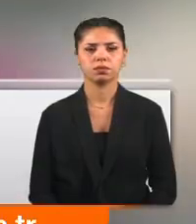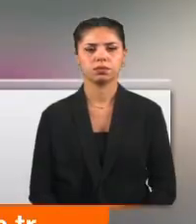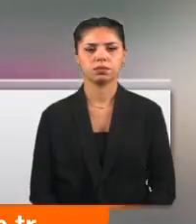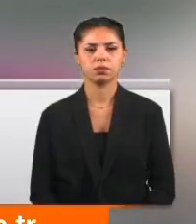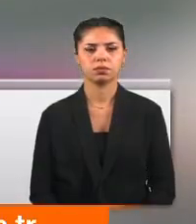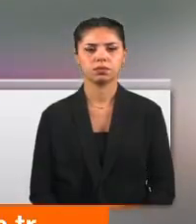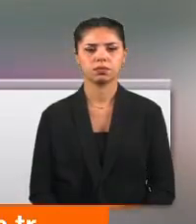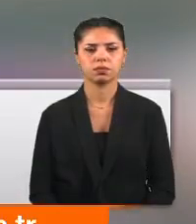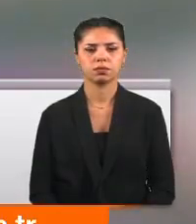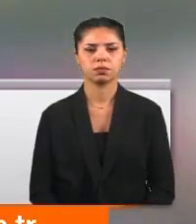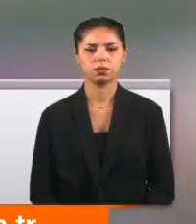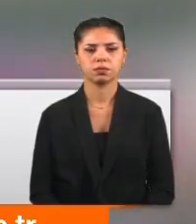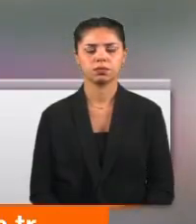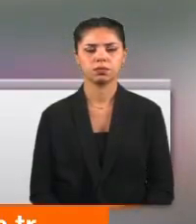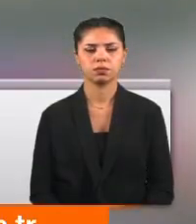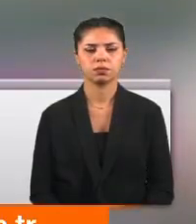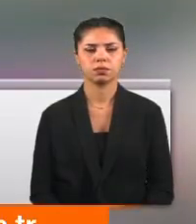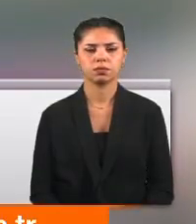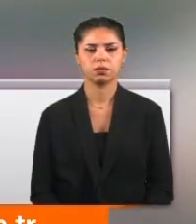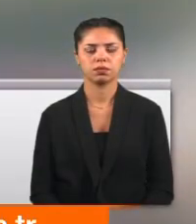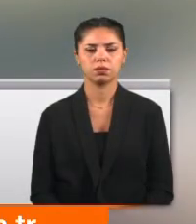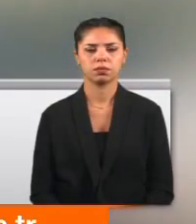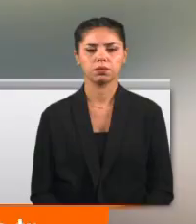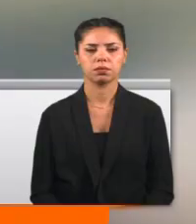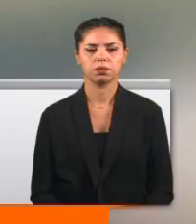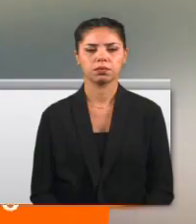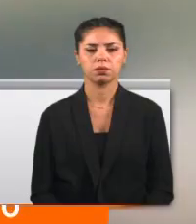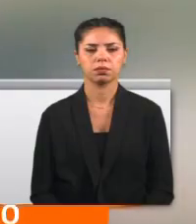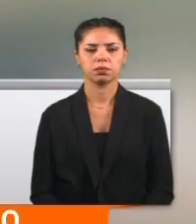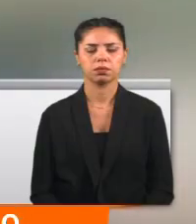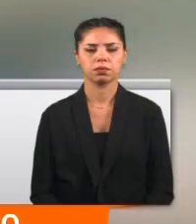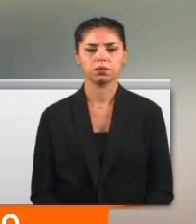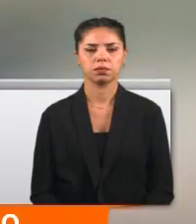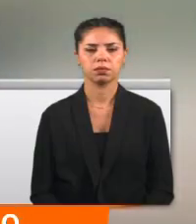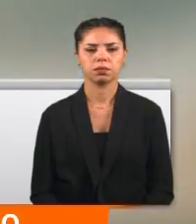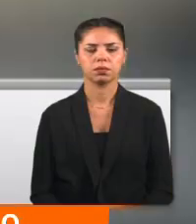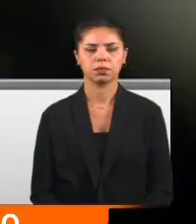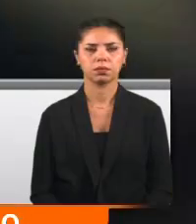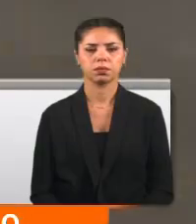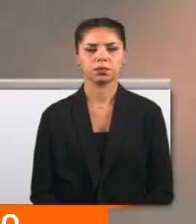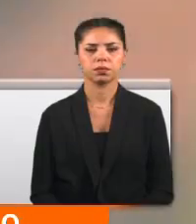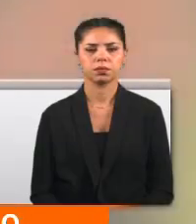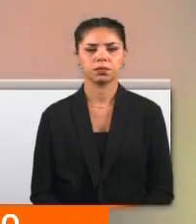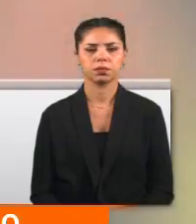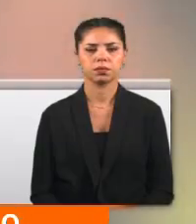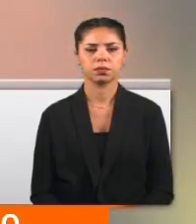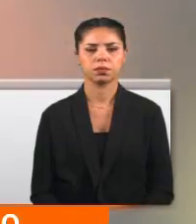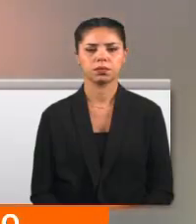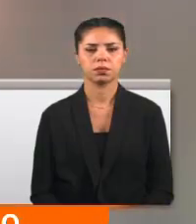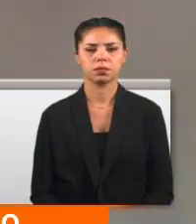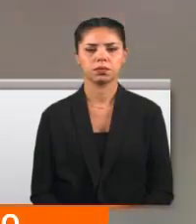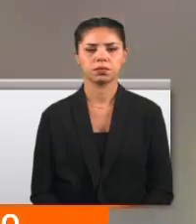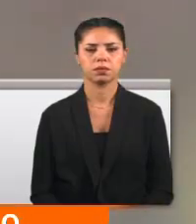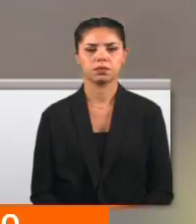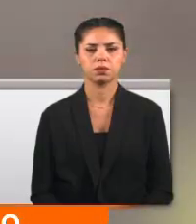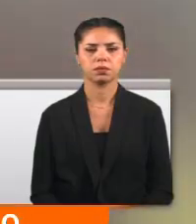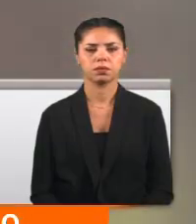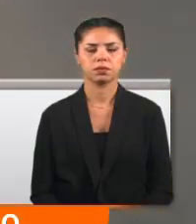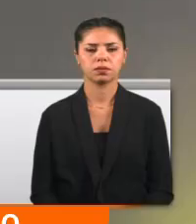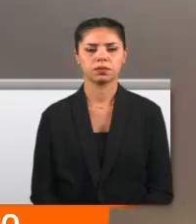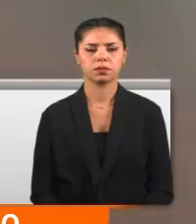Abi çıkar mısın? Çıkar mısın? Emniyet aracı. Alo. Kapat içeride. Hayır,